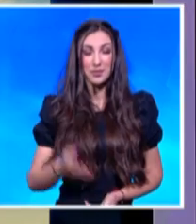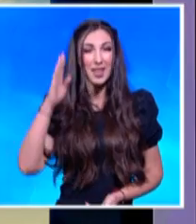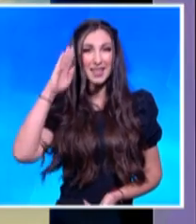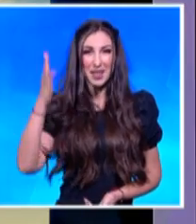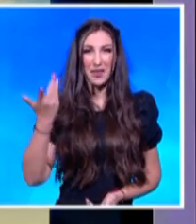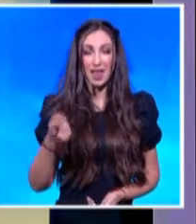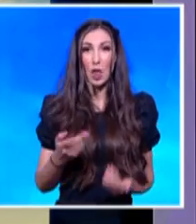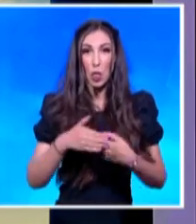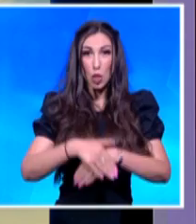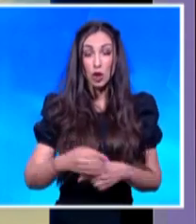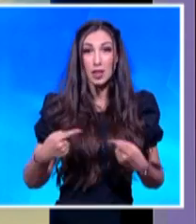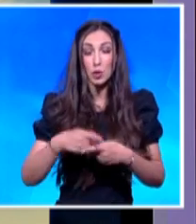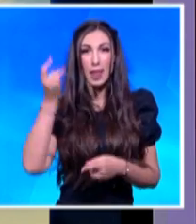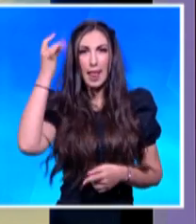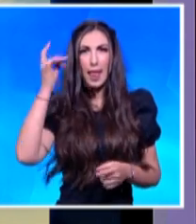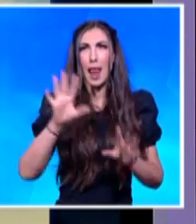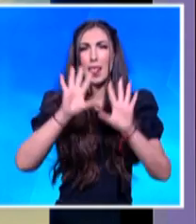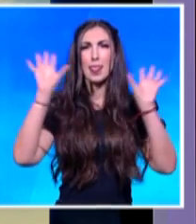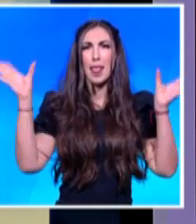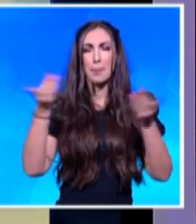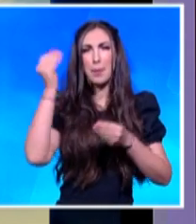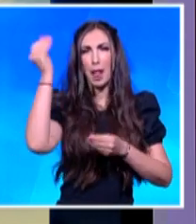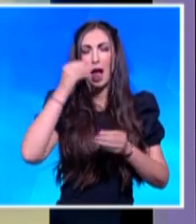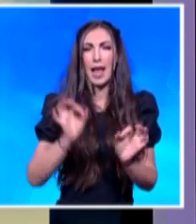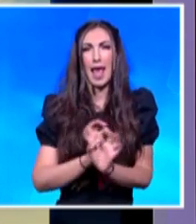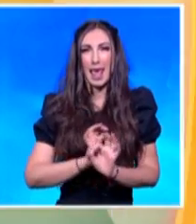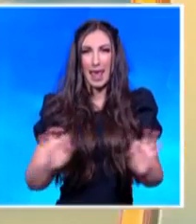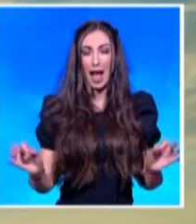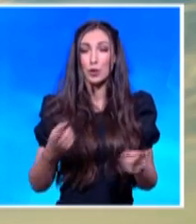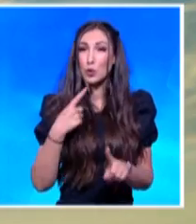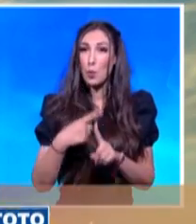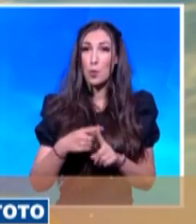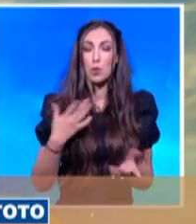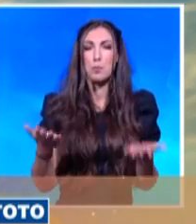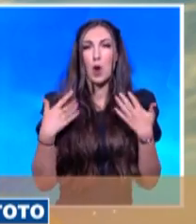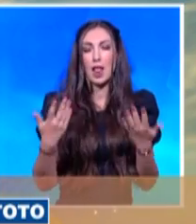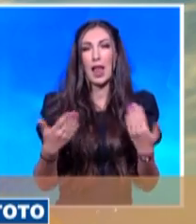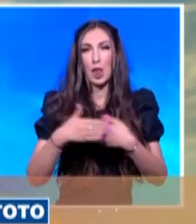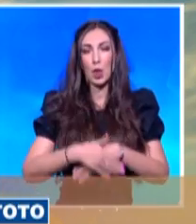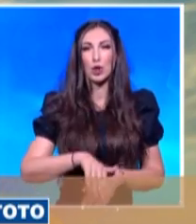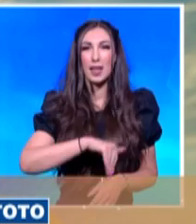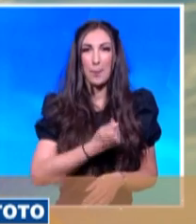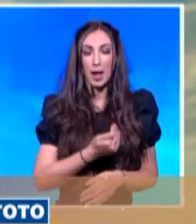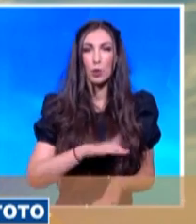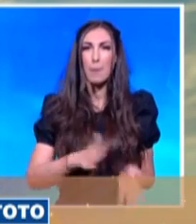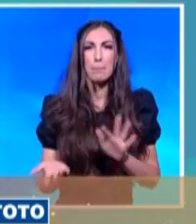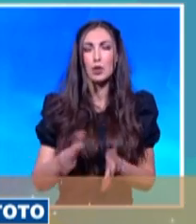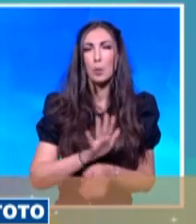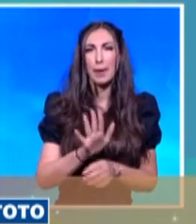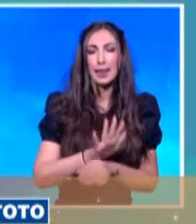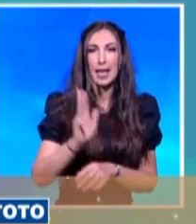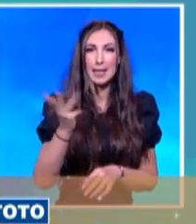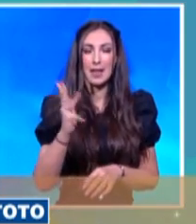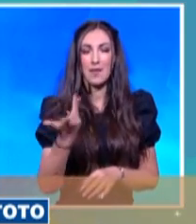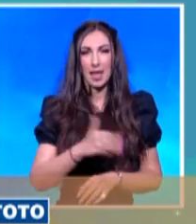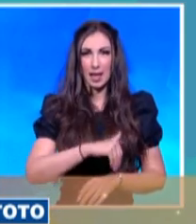Здравейте! В нощта срещу неделя небето над България ще е предимно ясно. Плюс прохладни нощни температури между 15 и